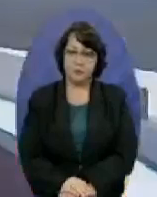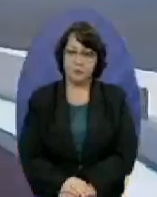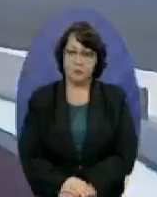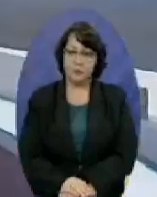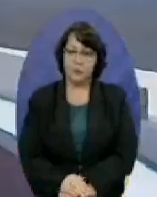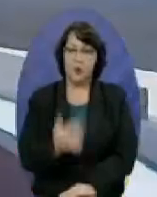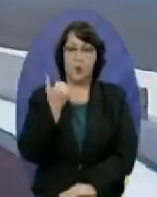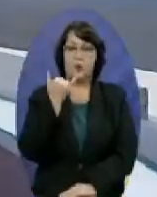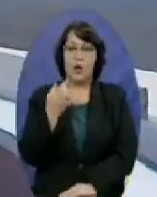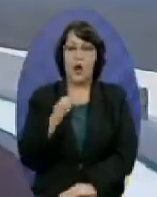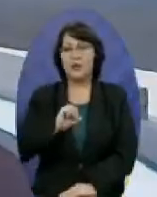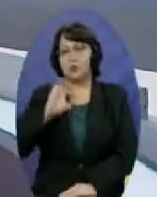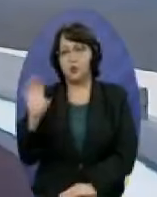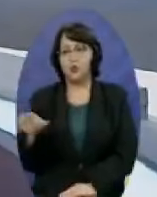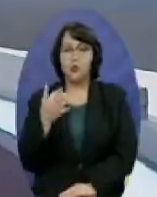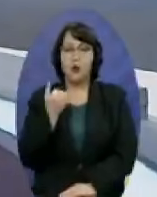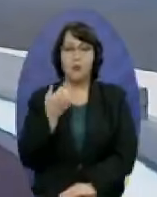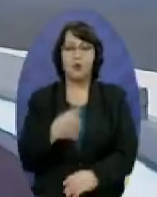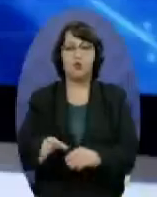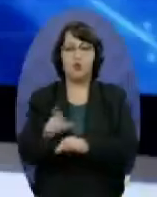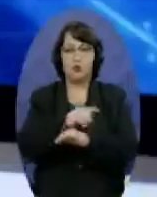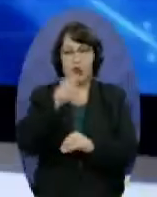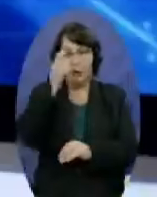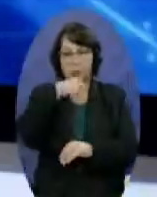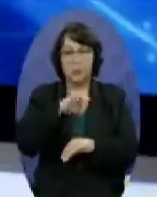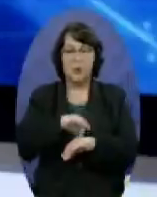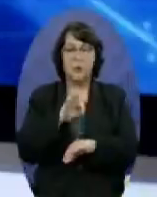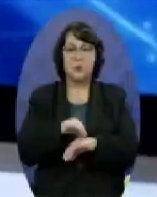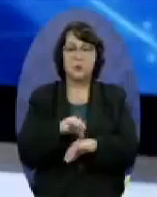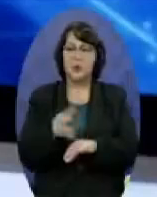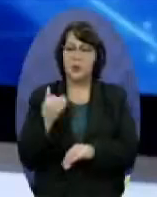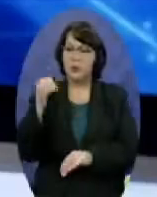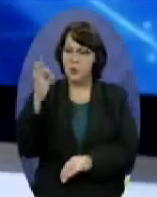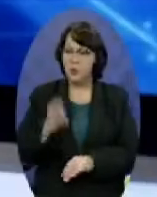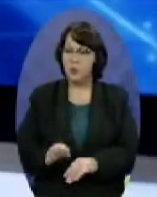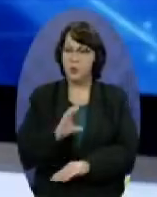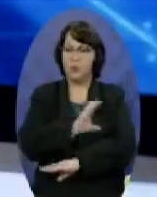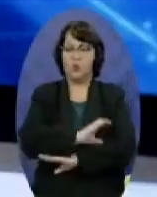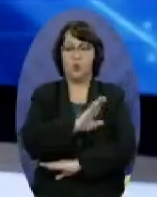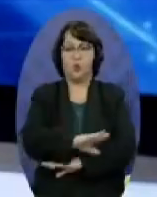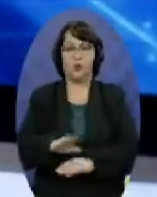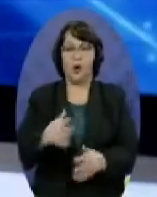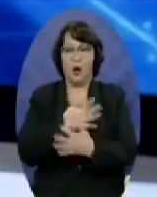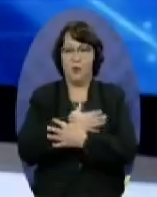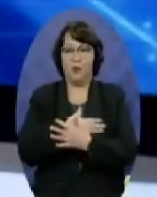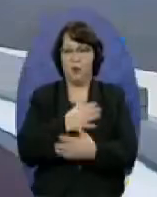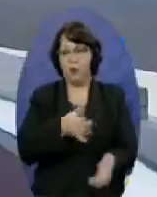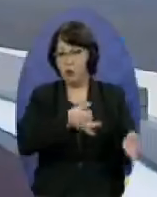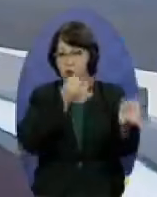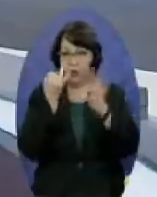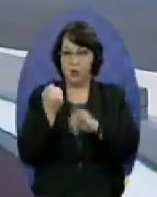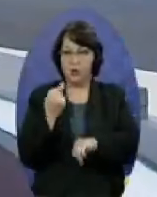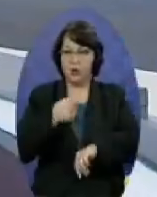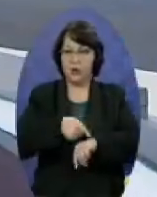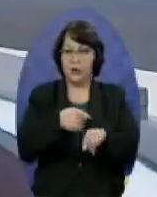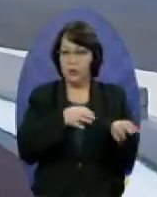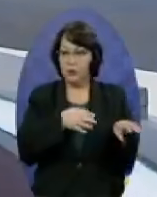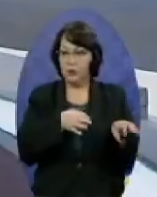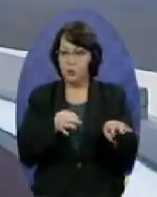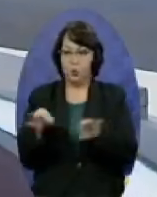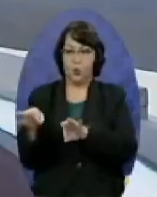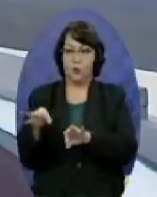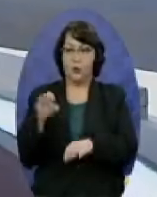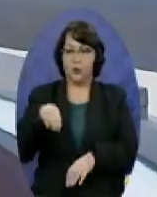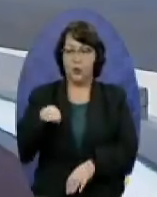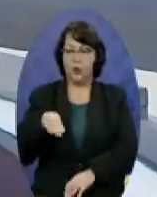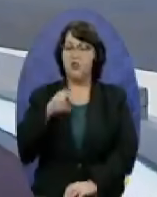Тэгэхээр нийслэлийн хэмжээнд томоогийн өвчлөл ер нь ямар төвшөнд байна уу? За сурагчдын амралт бол мэдээ сунгачлаа тий. Тэгэхээр асуулт нь маш товчхан хариулъя гэж бодож